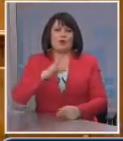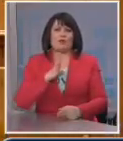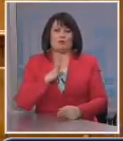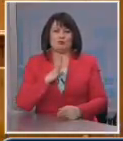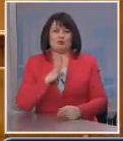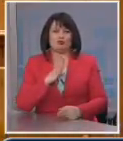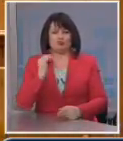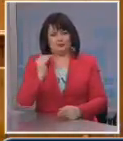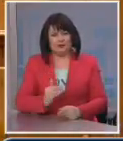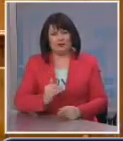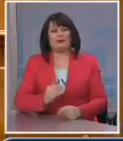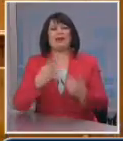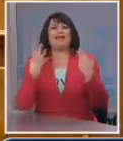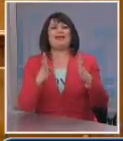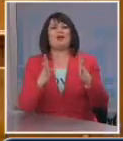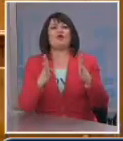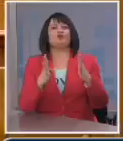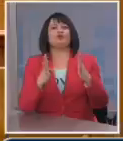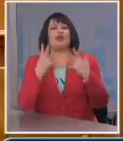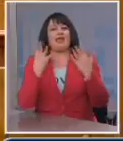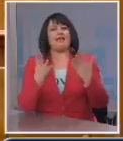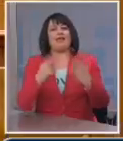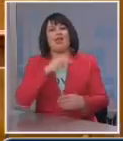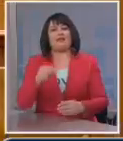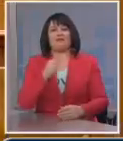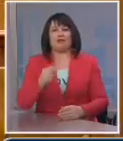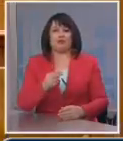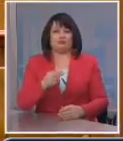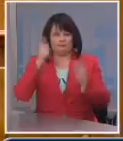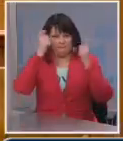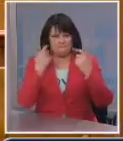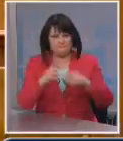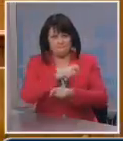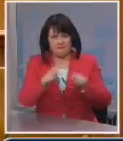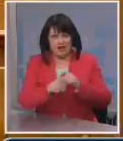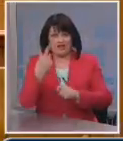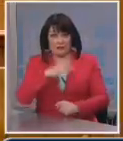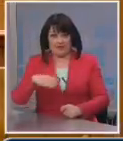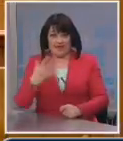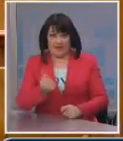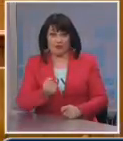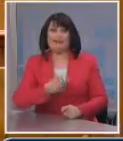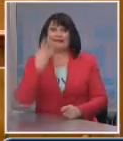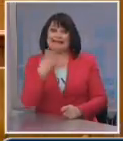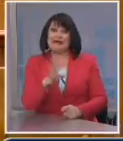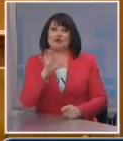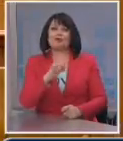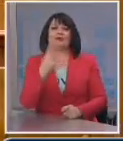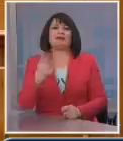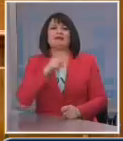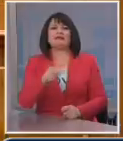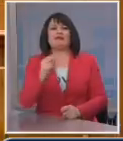αφορολόγητο μειώνεται κατά 909 ευρώ και για τους έγγαμους με δύο παιδιά μειώνεται κατά 454